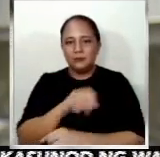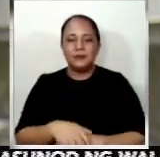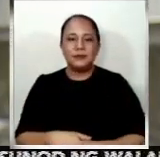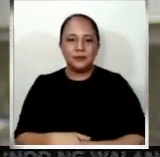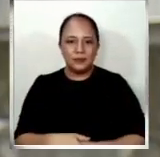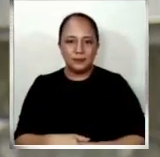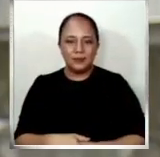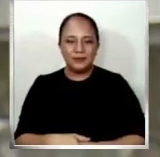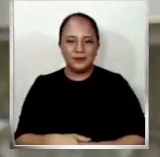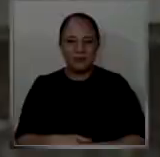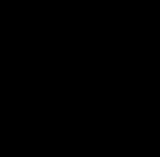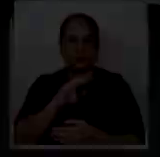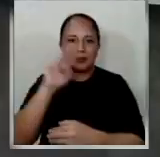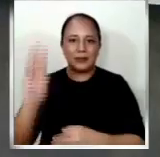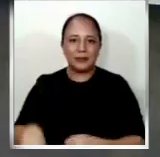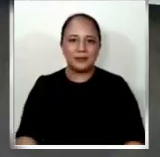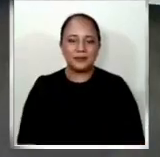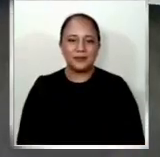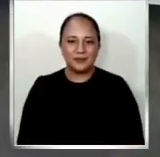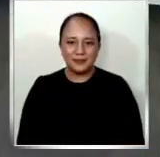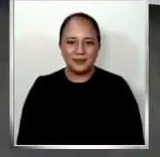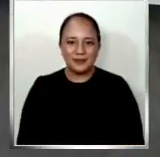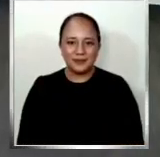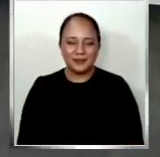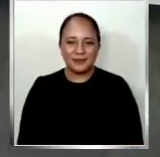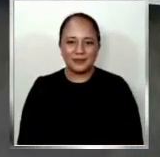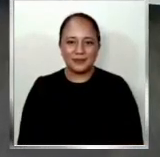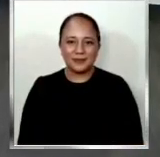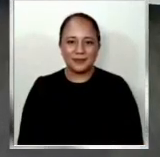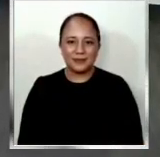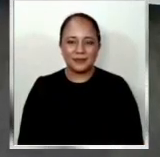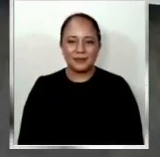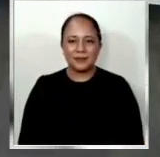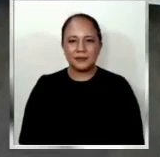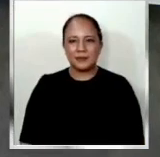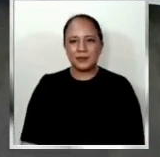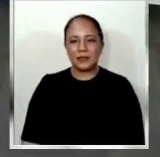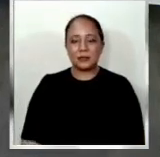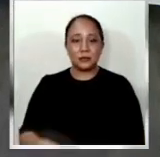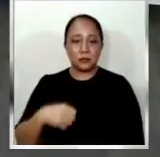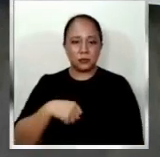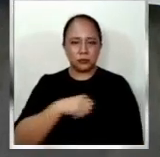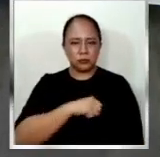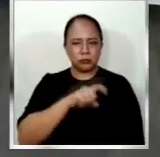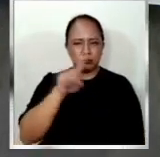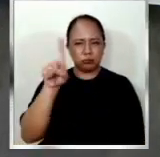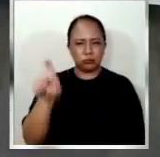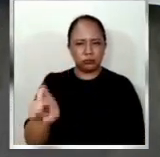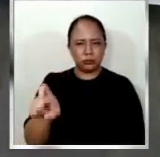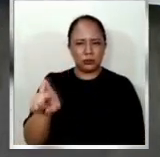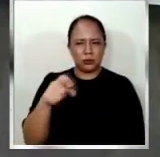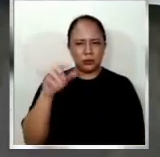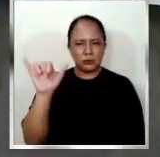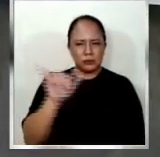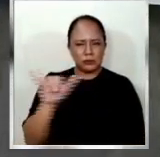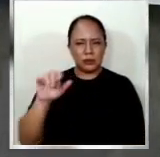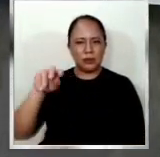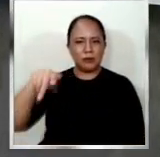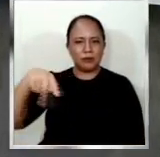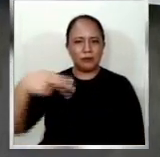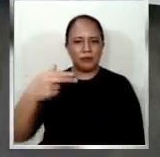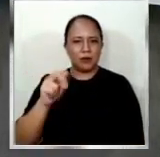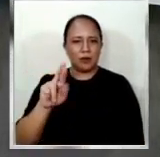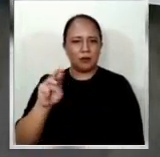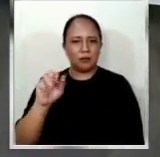Nakatutok, 24 Oras. Kinwestiyon ng Manilang Senador ang anilay malaparmali na kontrata ng Department of